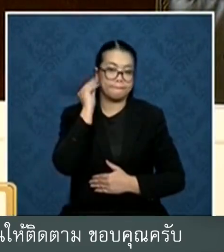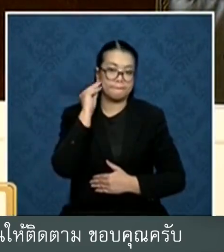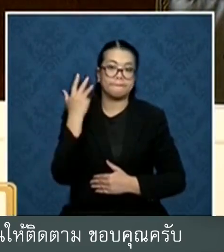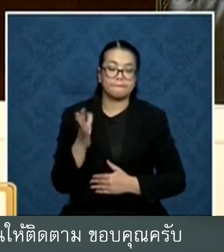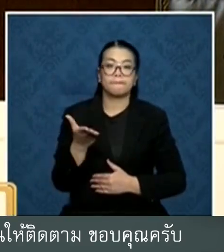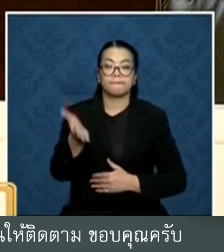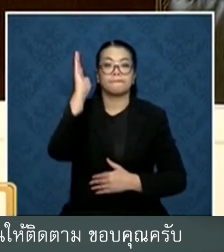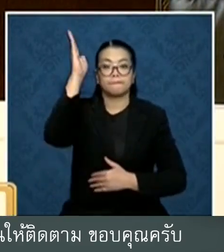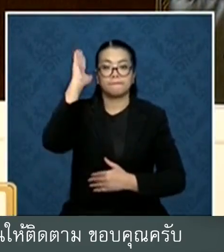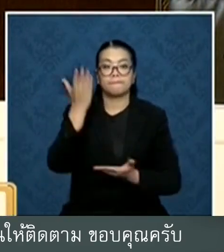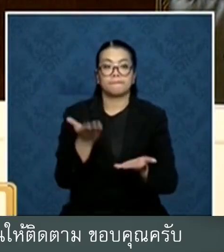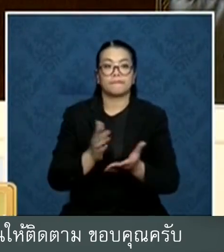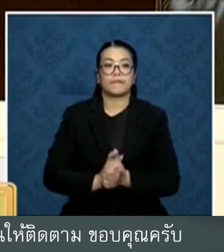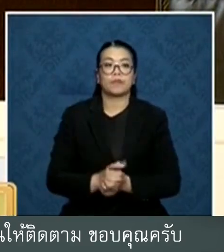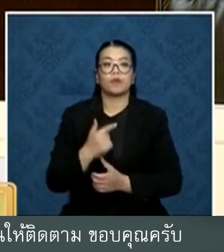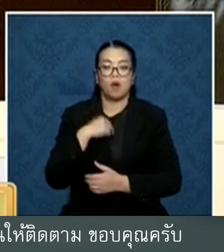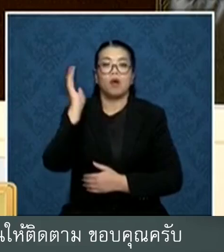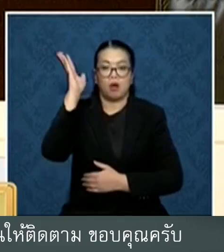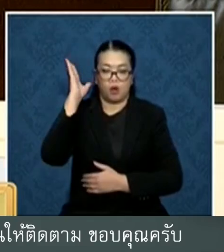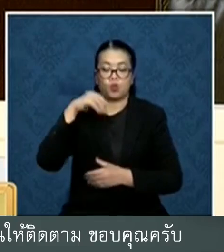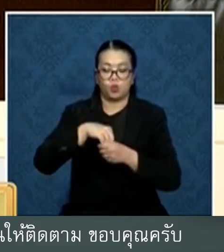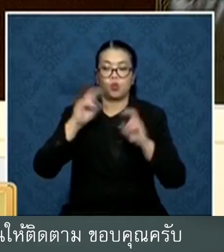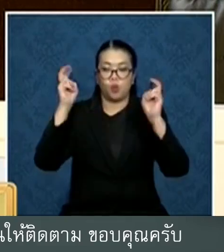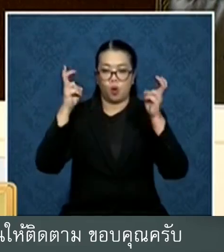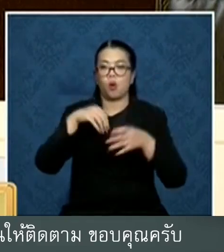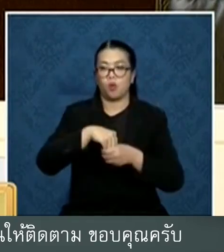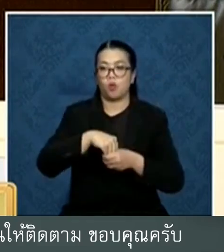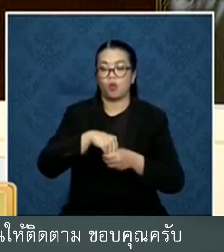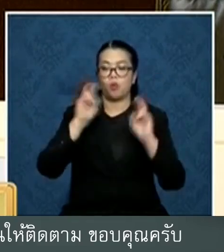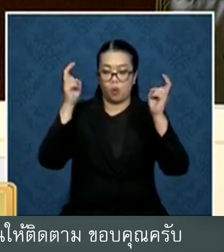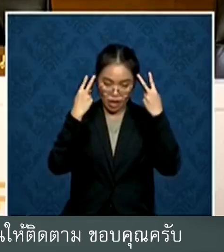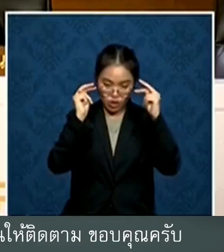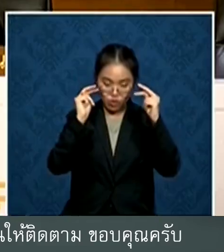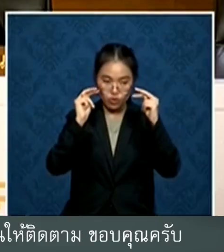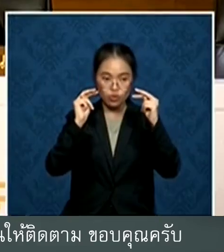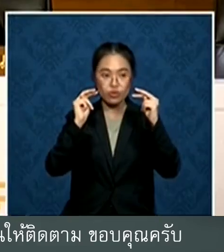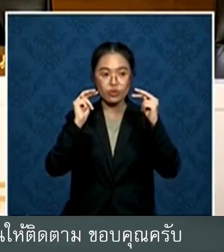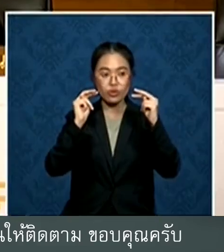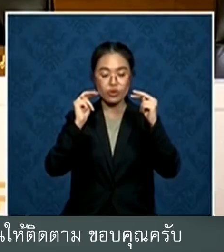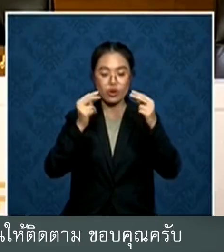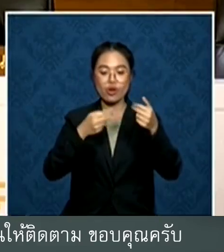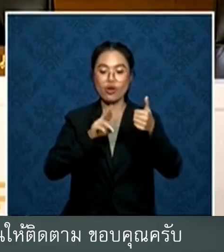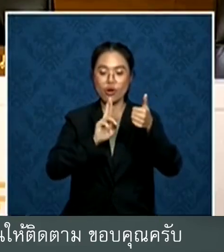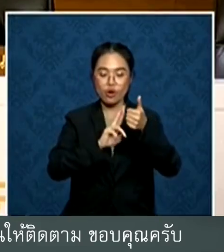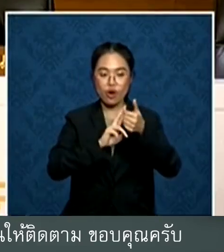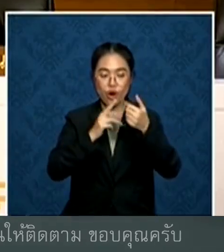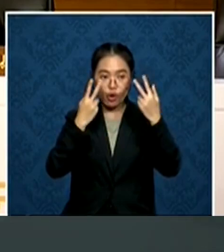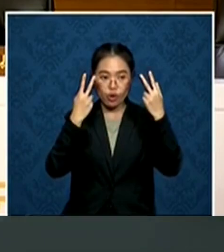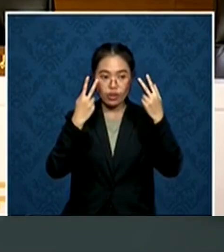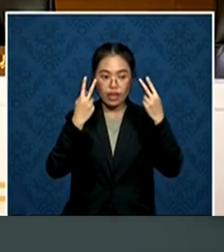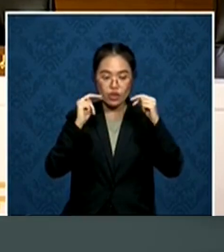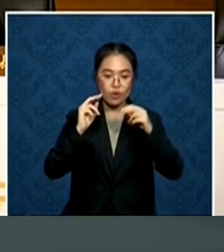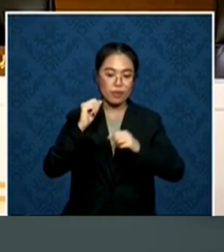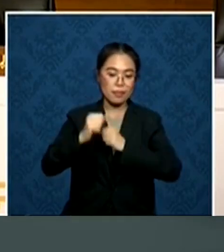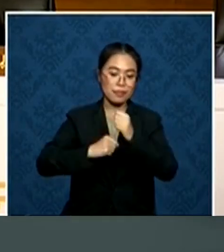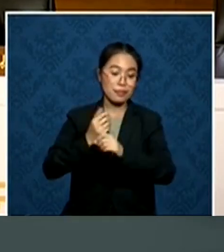ผู้อภิปรายแล้วก็ยังอภิปรายอยู่ในประเด็นอยู่นะครับแต่ล่าสุดพันตำรวจเอกทวีสอด